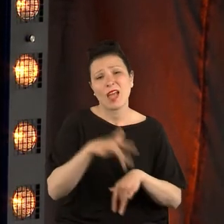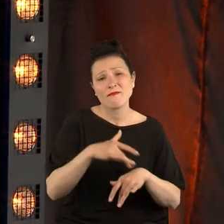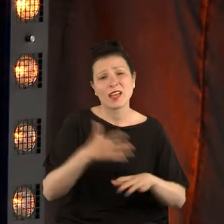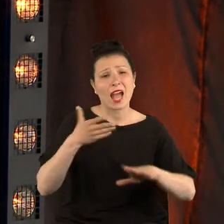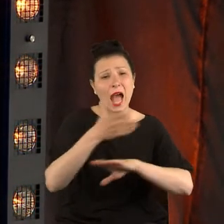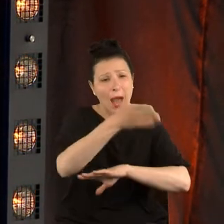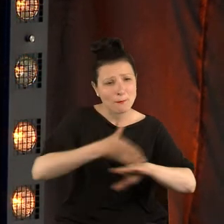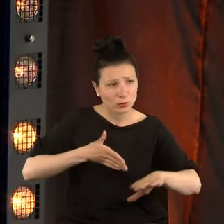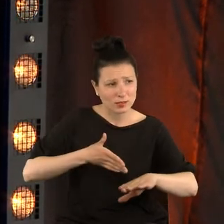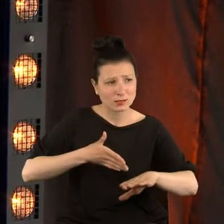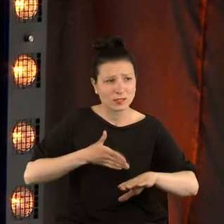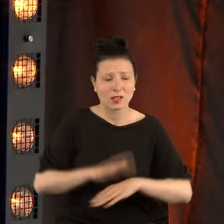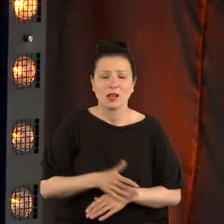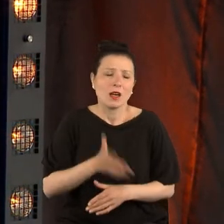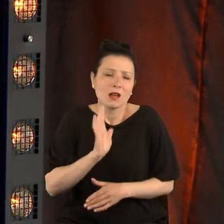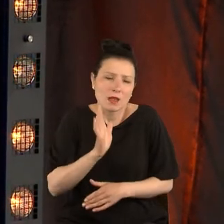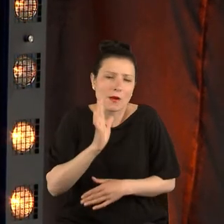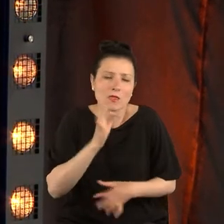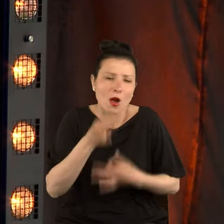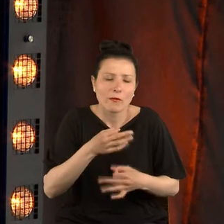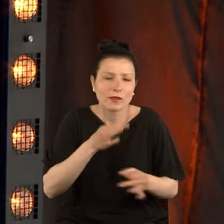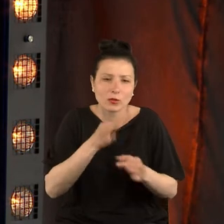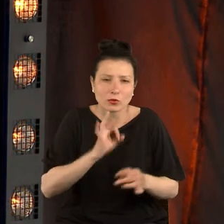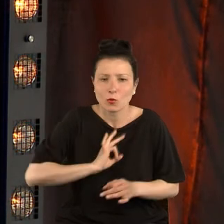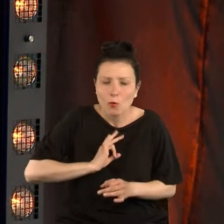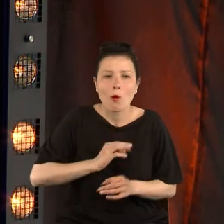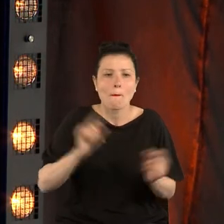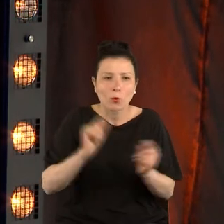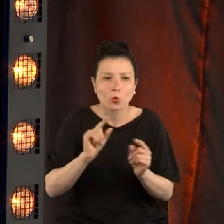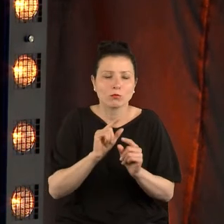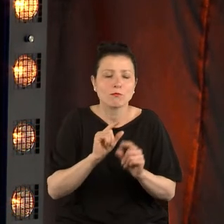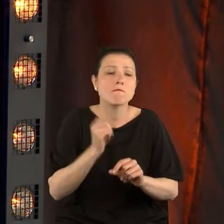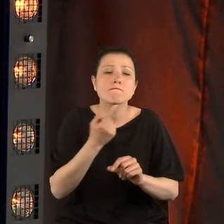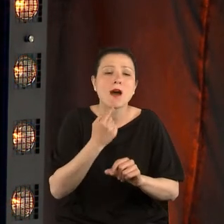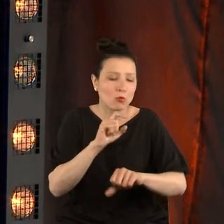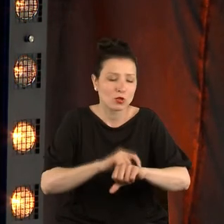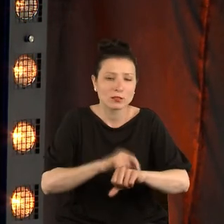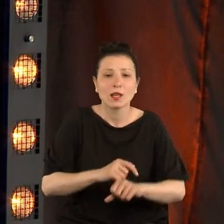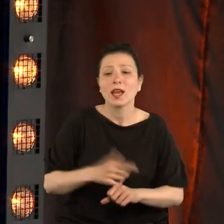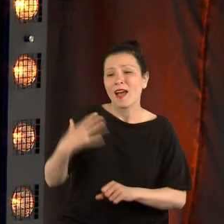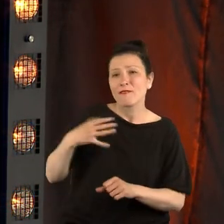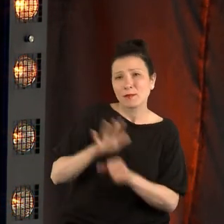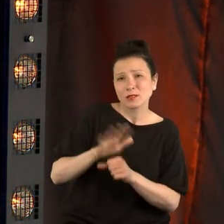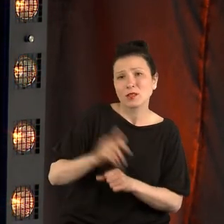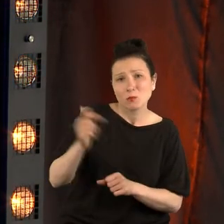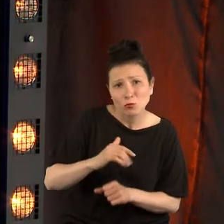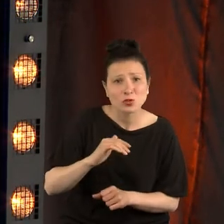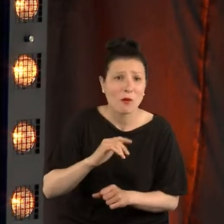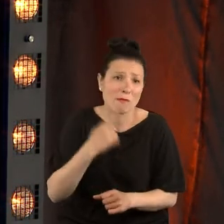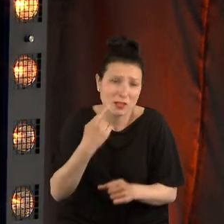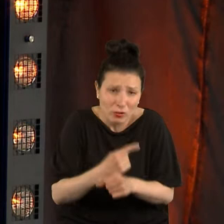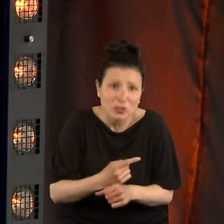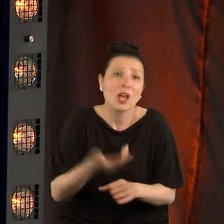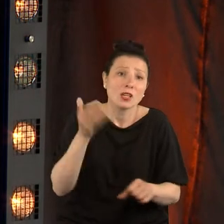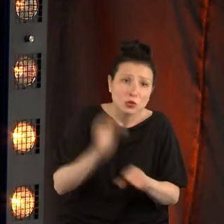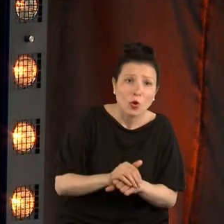tej całej historii tak w telegraficznym skrócie, bo mamy mało czasu. Więc w wieku 15 lat musiałem podjąć decyzję, tak, czy się zgadzam na amputację, czy nie.